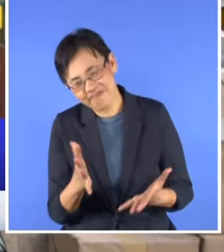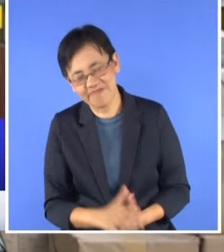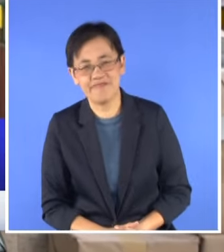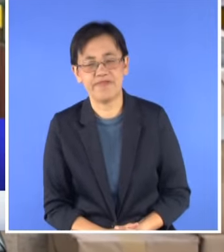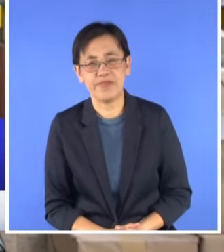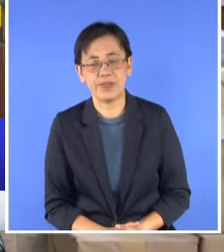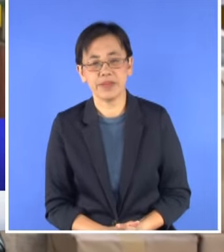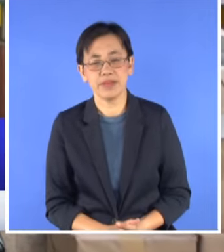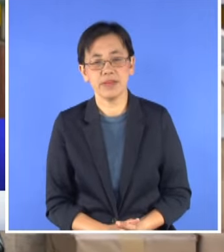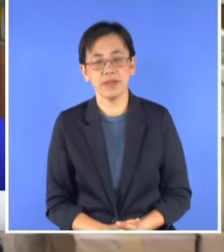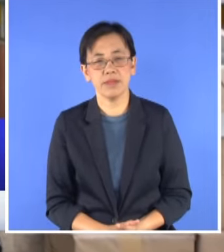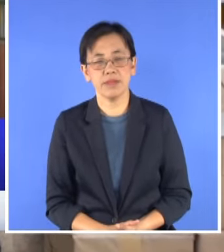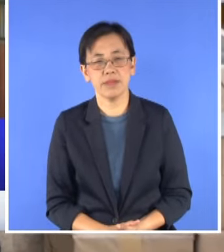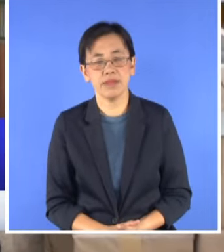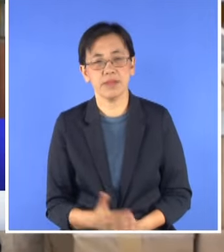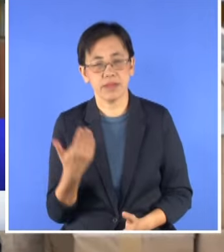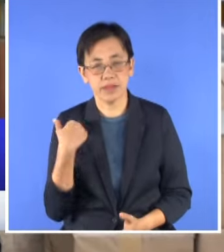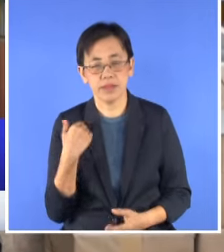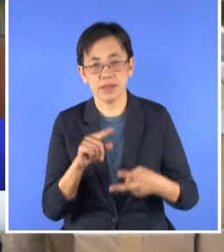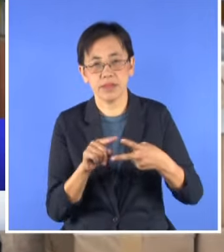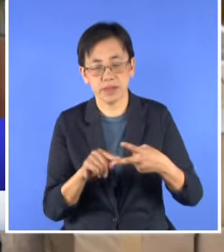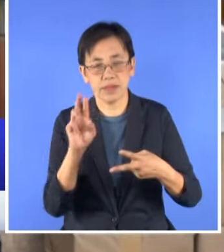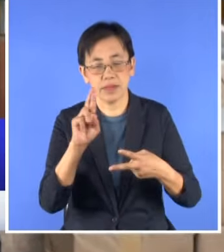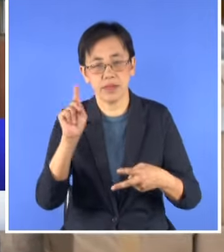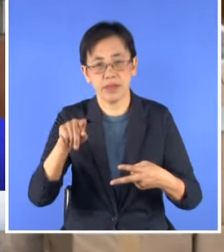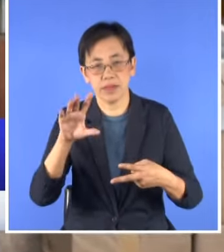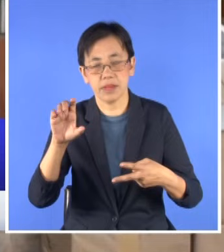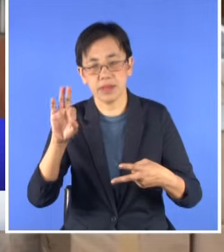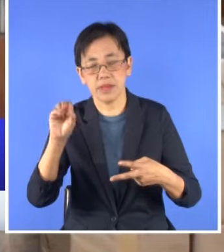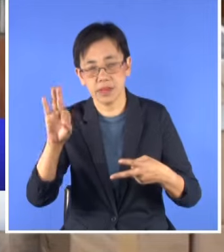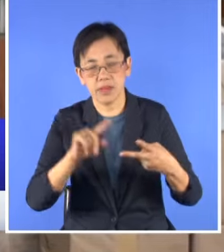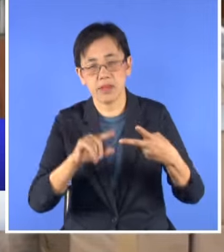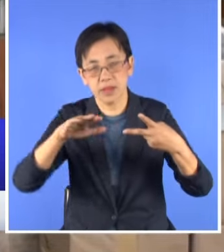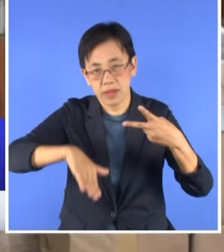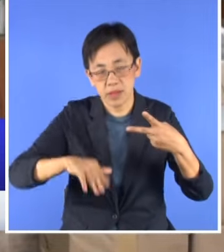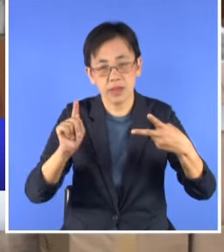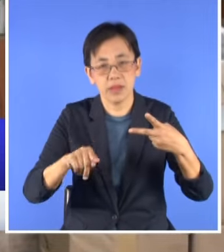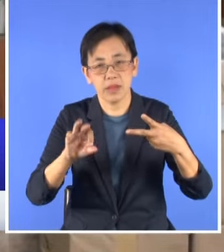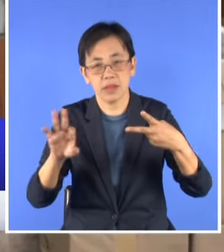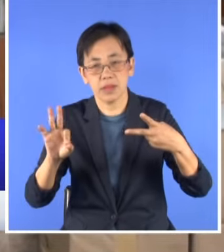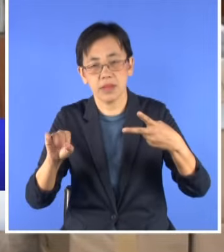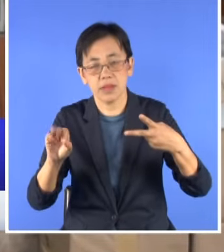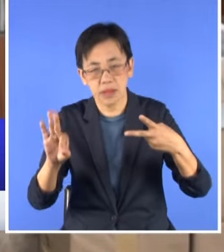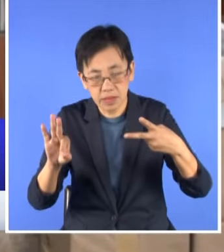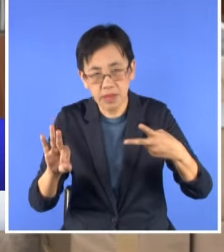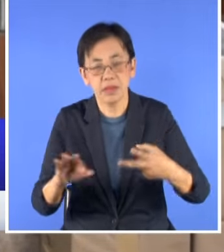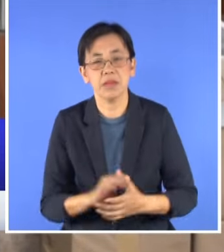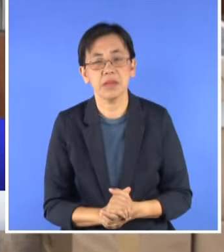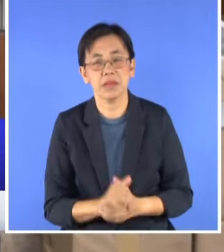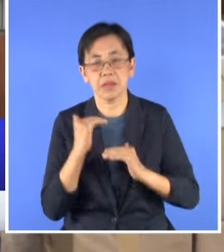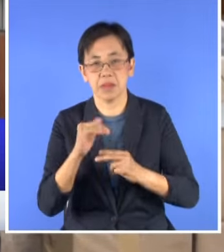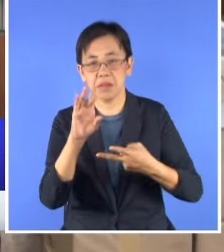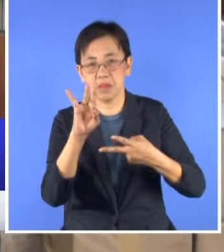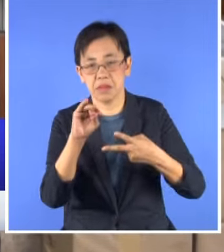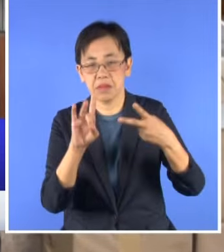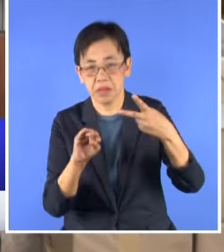รับเชฟเทเบิลเนี่ยจะมี2มื้อ2ราคามื้อเที่ยง 1,599 บาทมื้อเย็น 1,999 บาทจำกัดรอบละ80ที่นั่งเท่